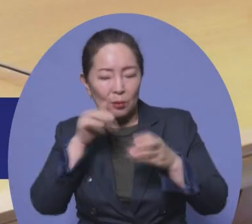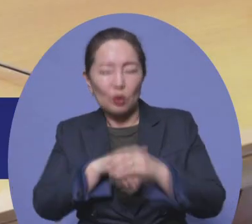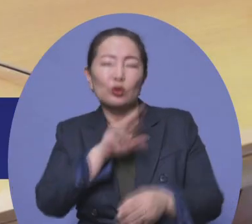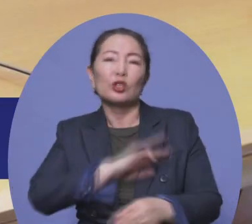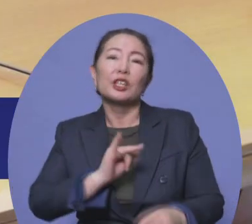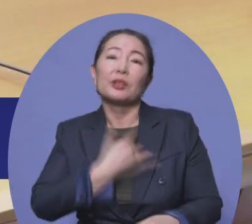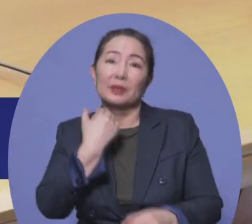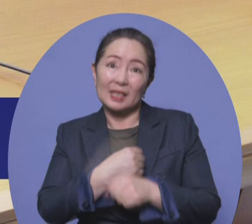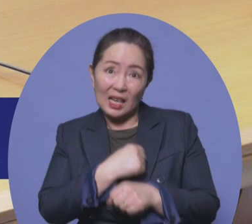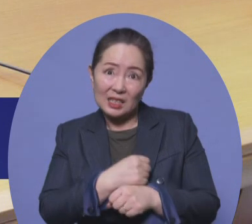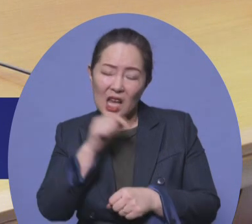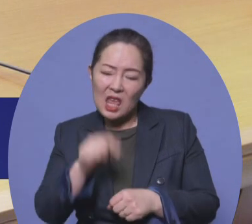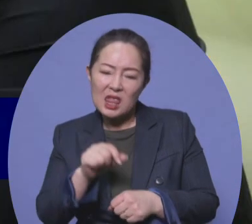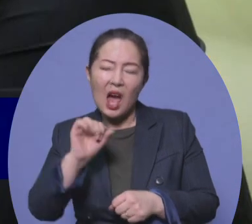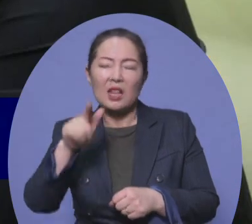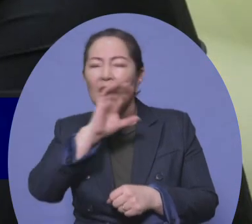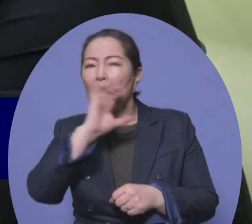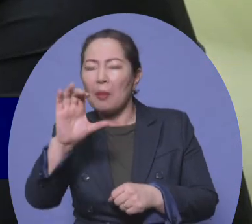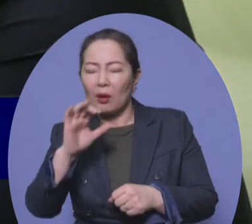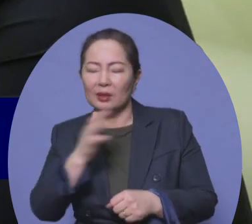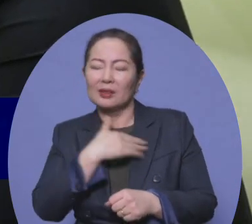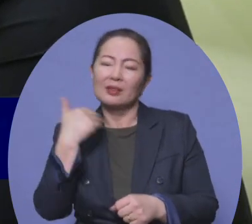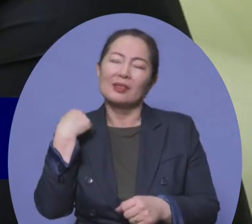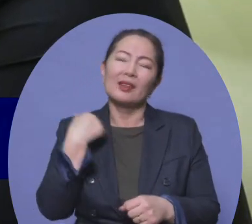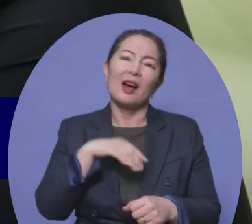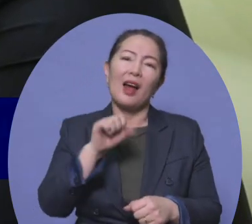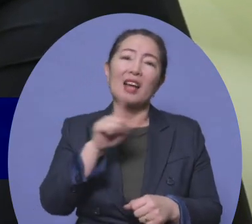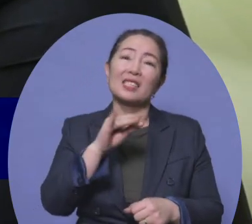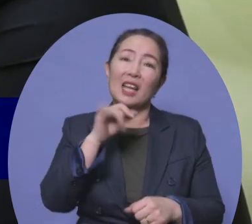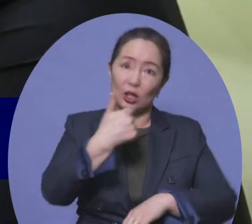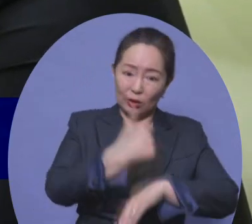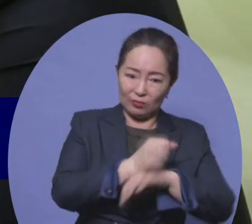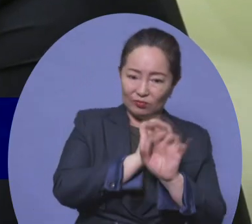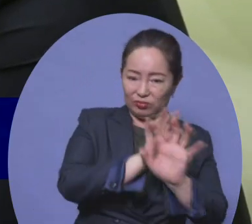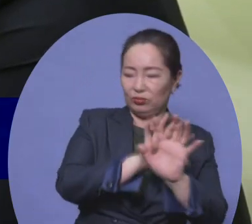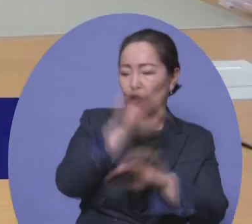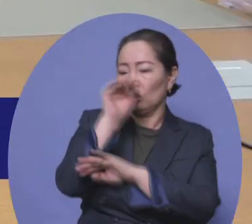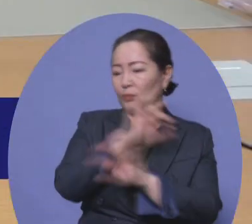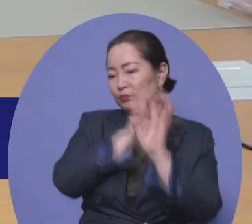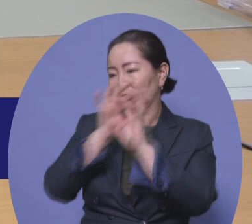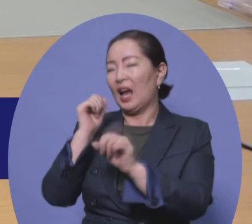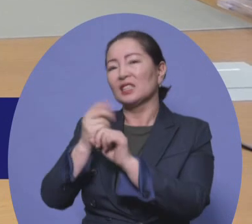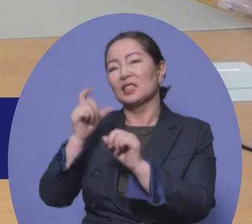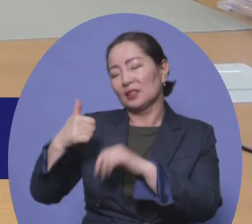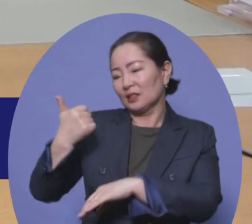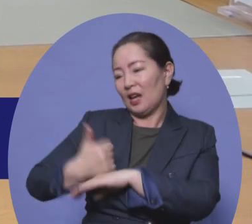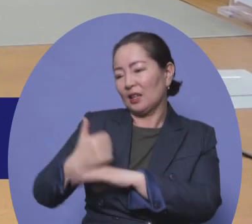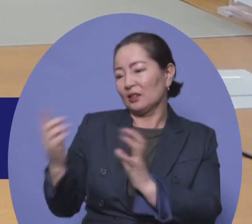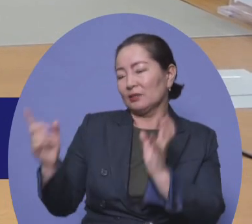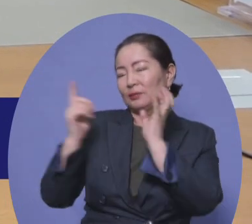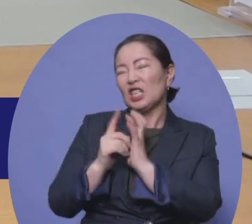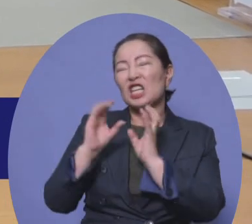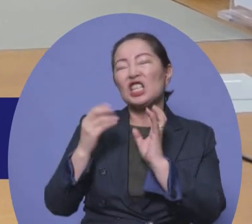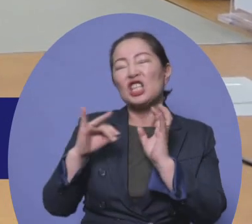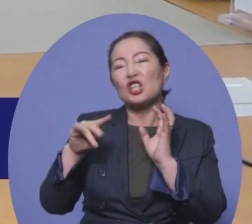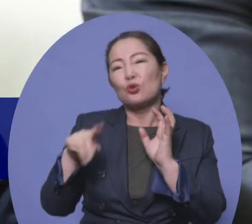системийг нэвтрүүлэхээр идэвхтэй ажиллаж байна. Энэ хүрээнд авилгатай тэмцэх газрын дэд дарга эрхэлсэн комиссар Ад Жаргал Тэргүүтэй төлөөлөгчд тус төслийн ажлын хэсгийн